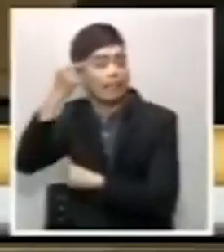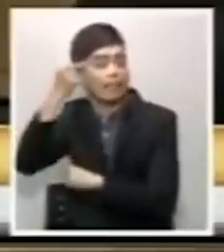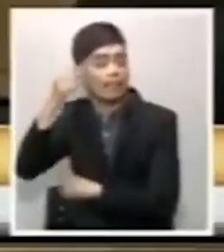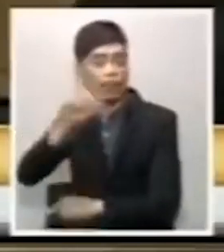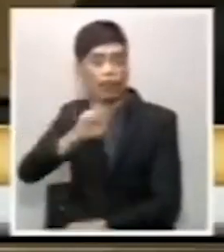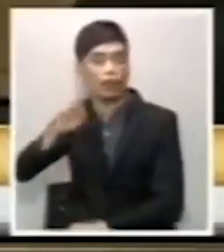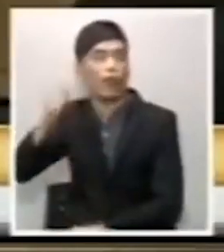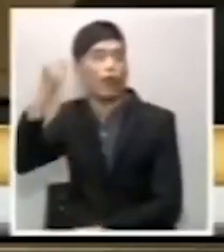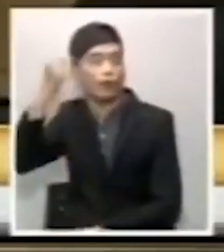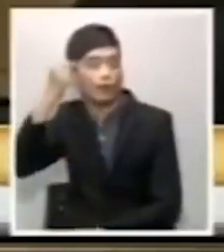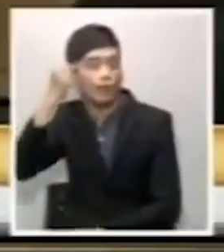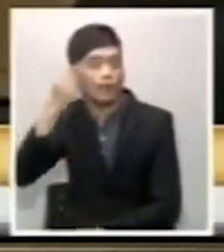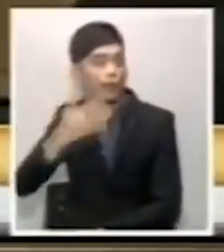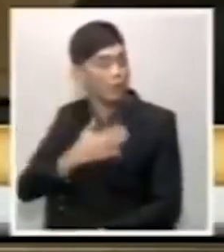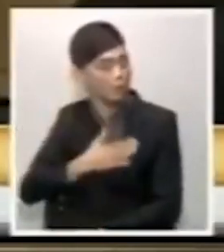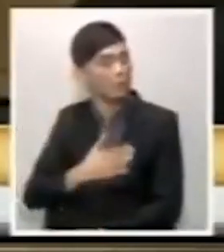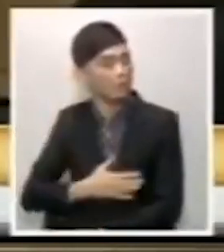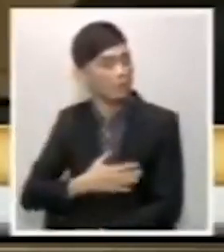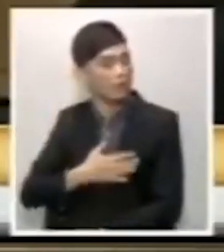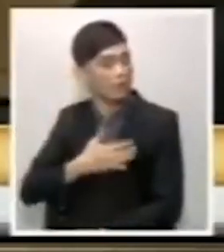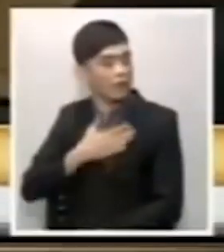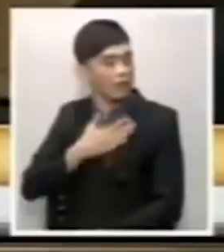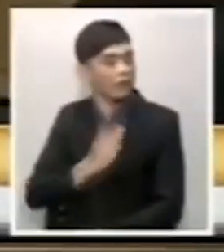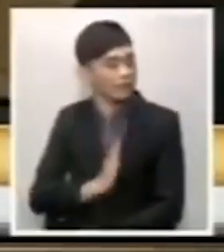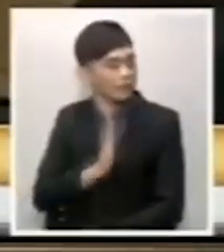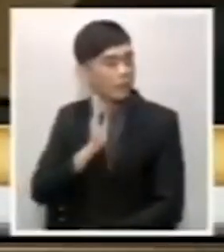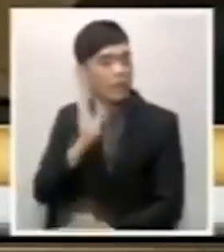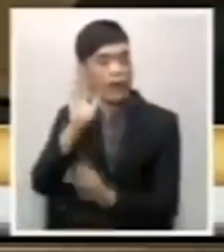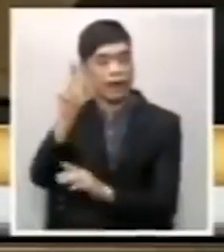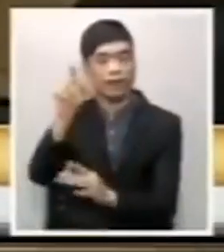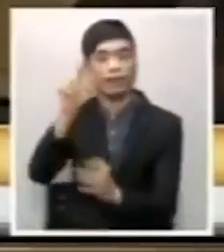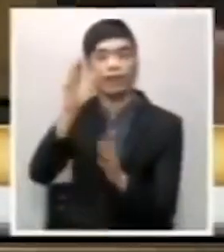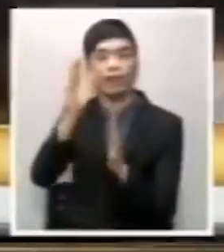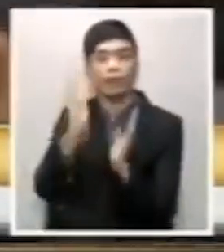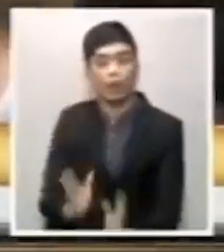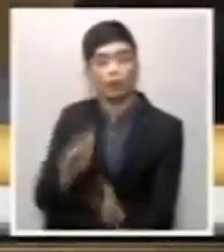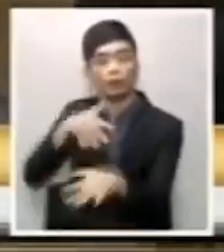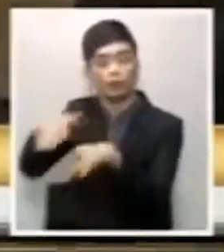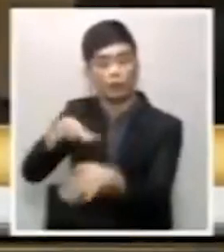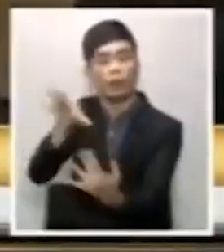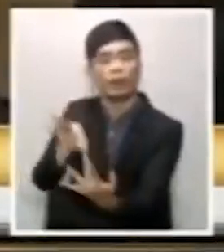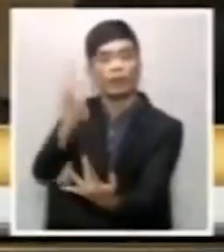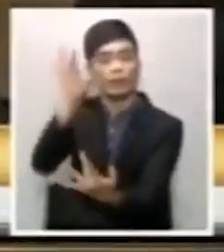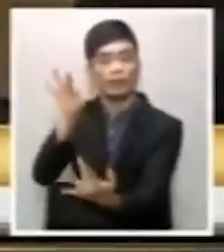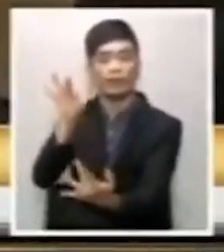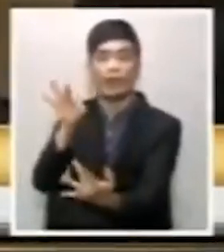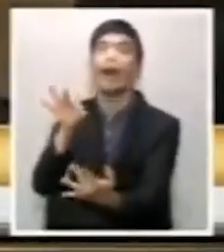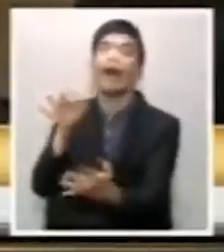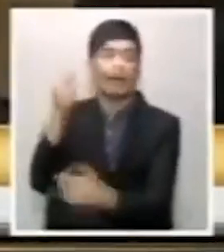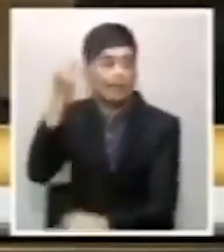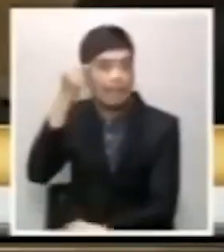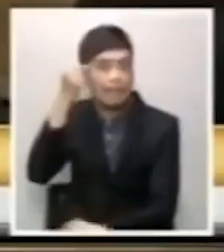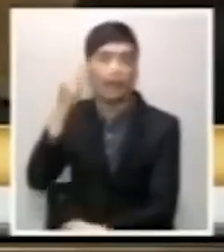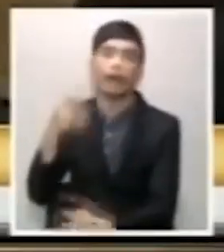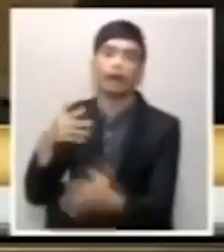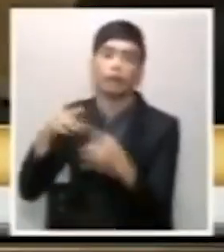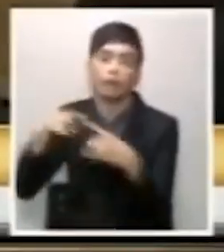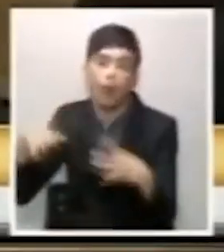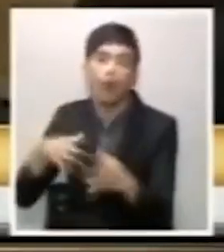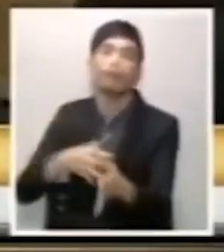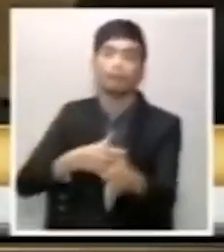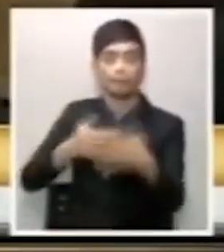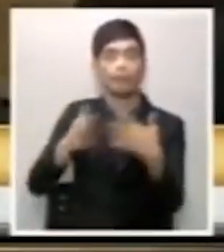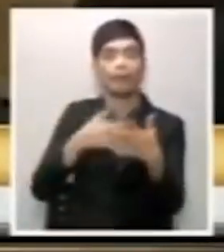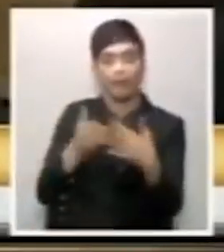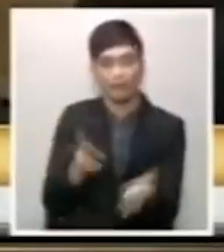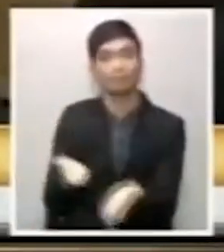เป็นผู้ที่มีความสง่างามและเข้าสู่สภาได้เพราะประชาชนเลือกมาไม่เป็นไรก็ให้การเวลาให้ประชาชนได้พิสูจ